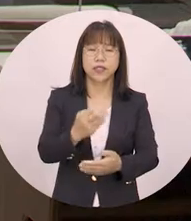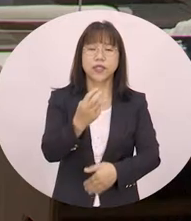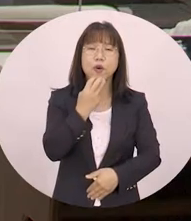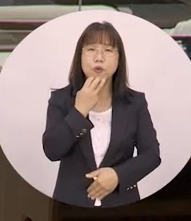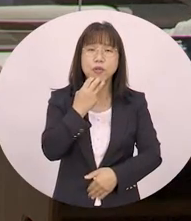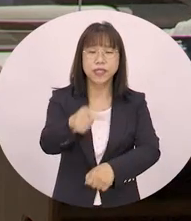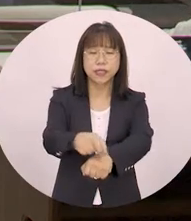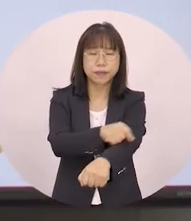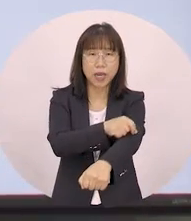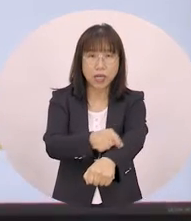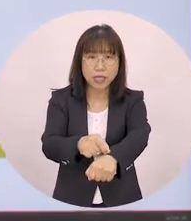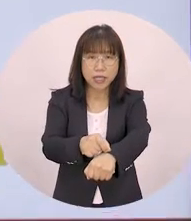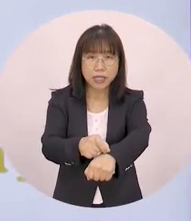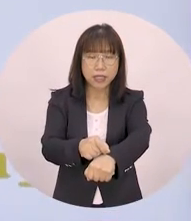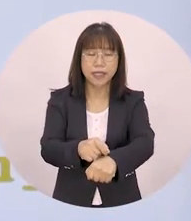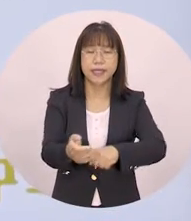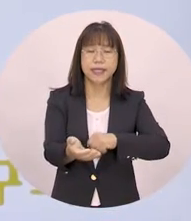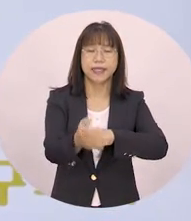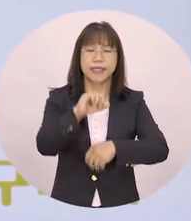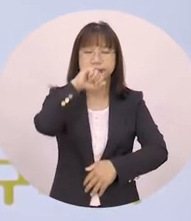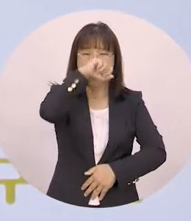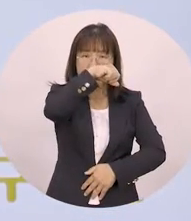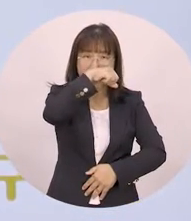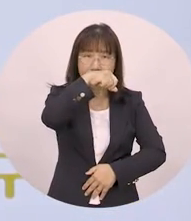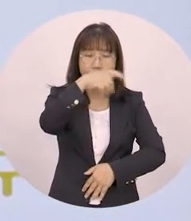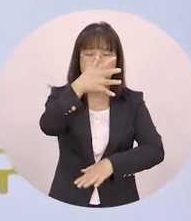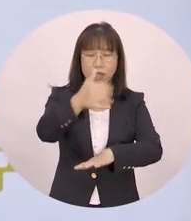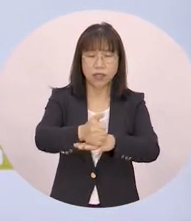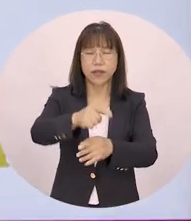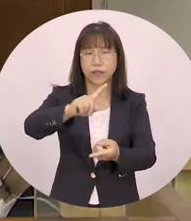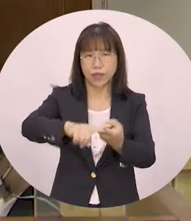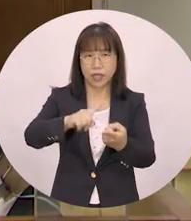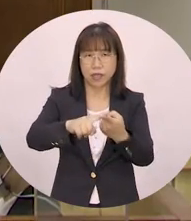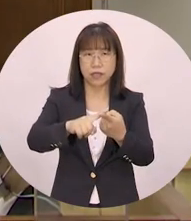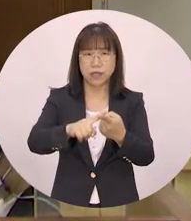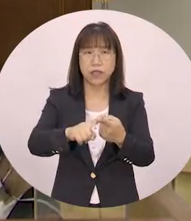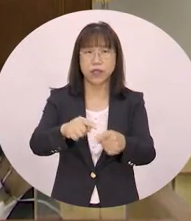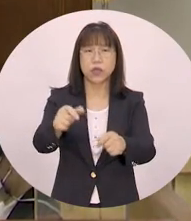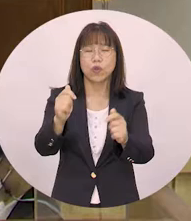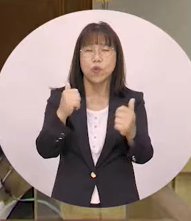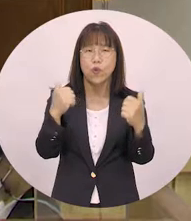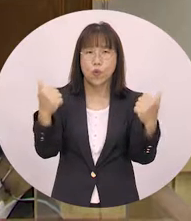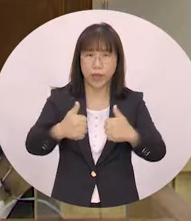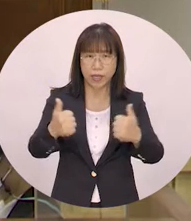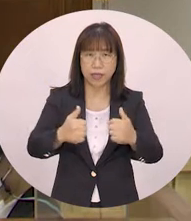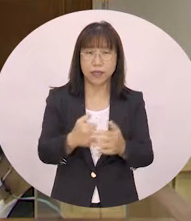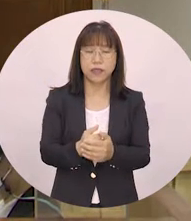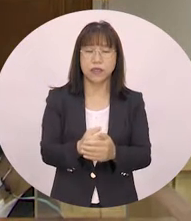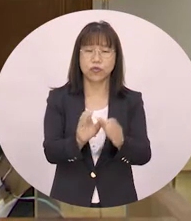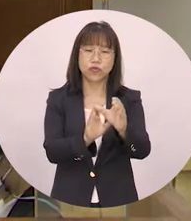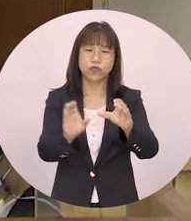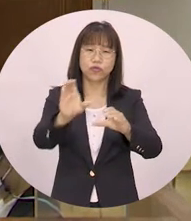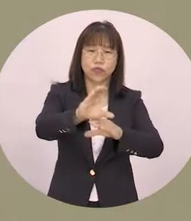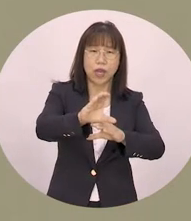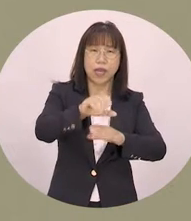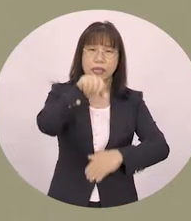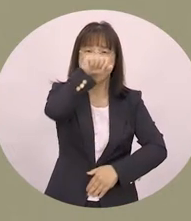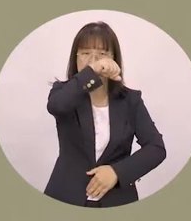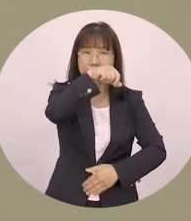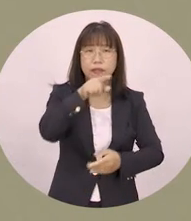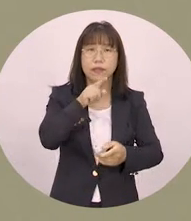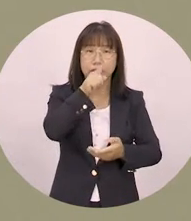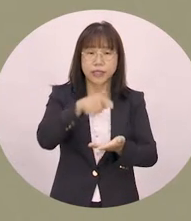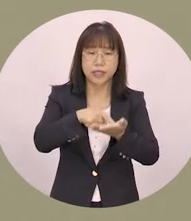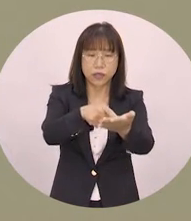본회의에서는 서울특별시 강서구의회 예산결산특별위원회를 구성했으며 2021년 제2회 세입세출